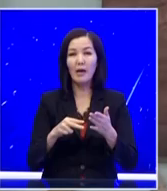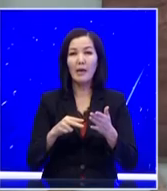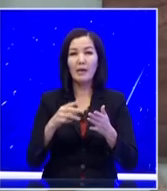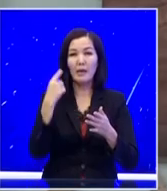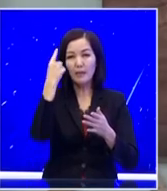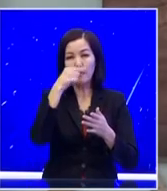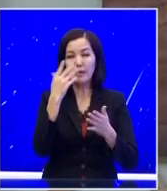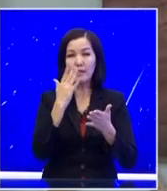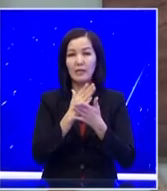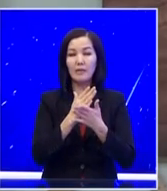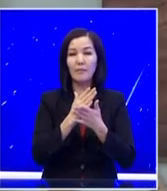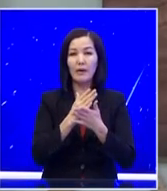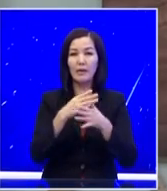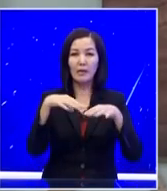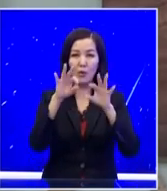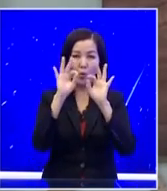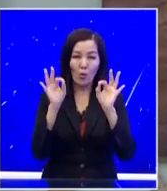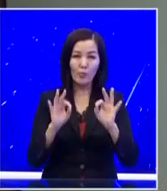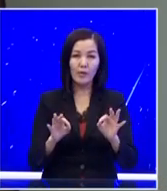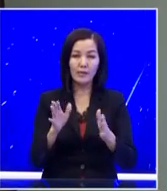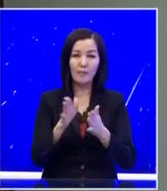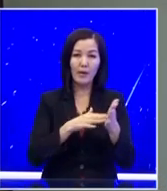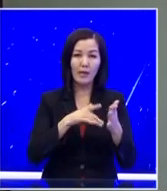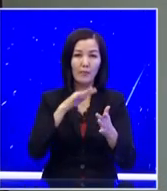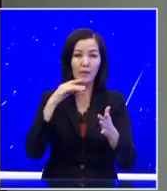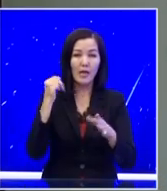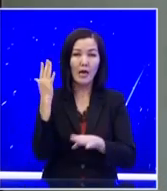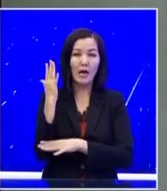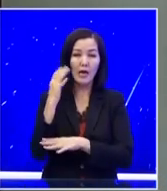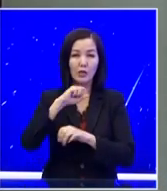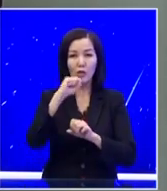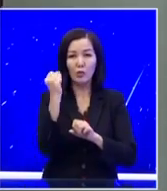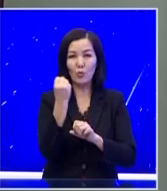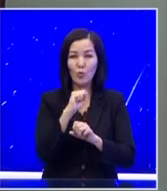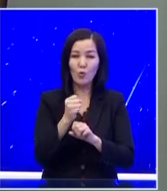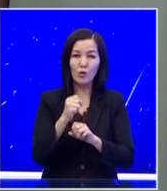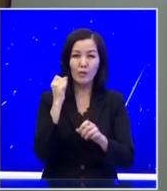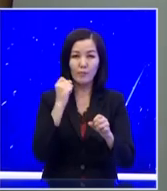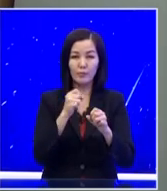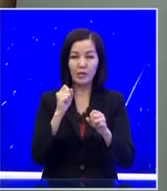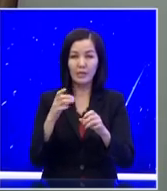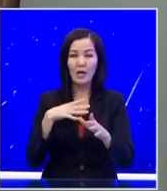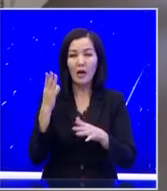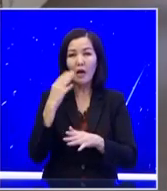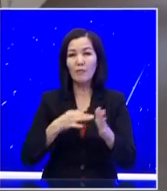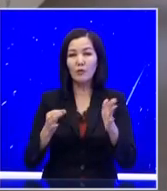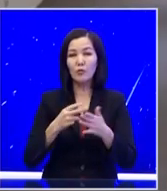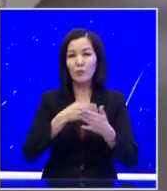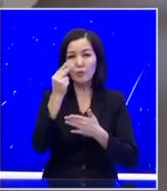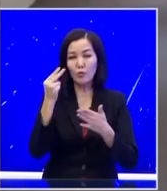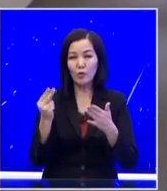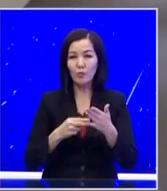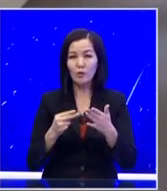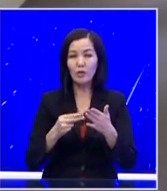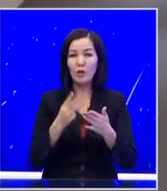бар. Олар ақын бейнесін тек майлы бояумен ғана емес, ағаштан ойып шегеменде жасаған. Айта кетейік, Алматы облыстық көркемөнер